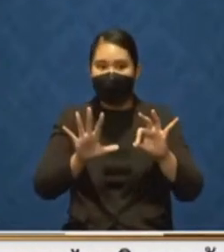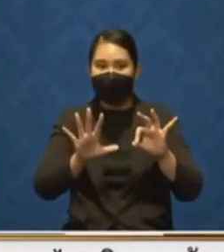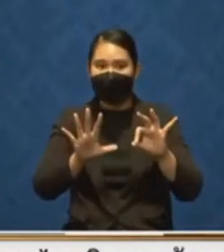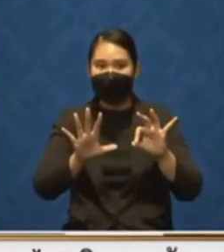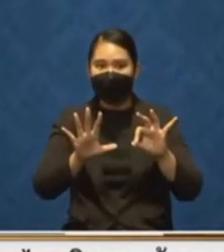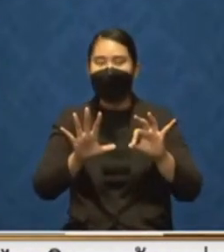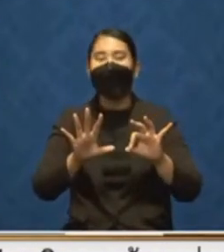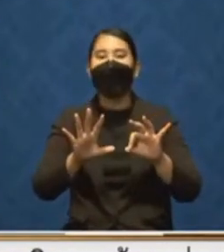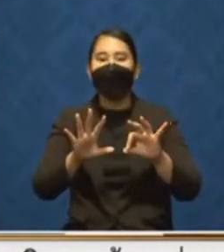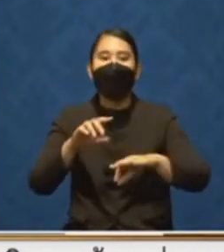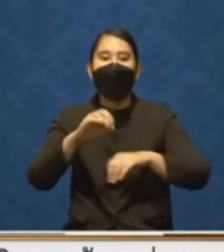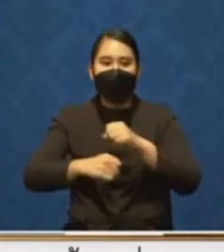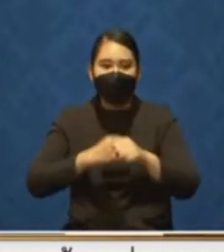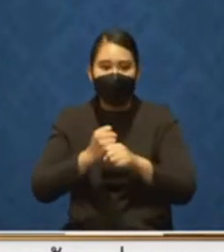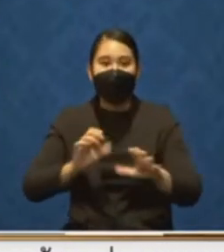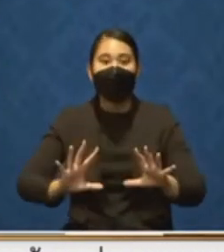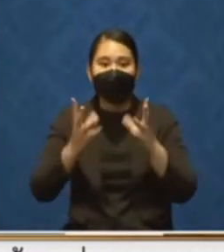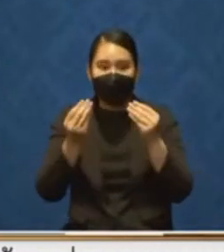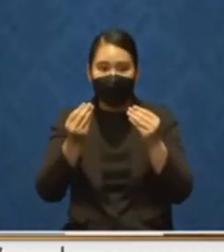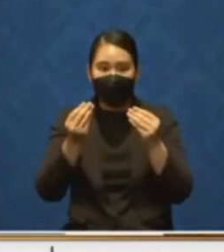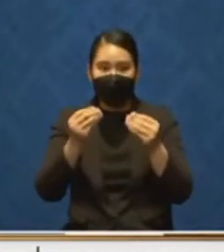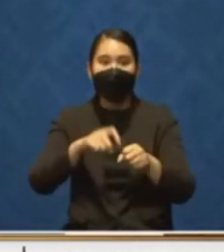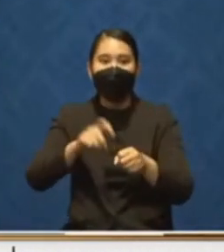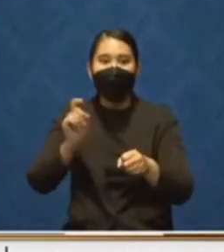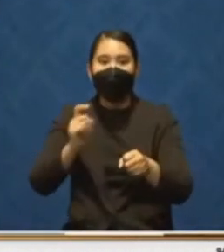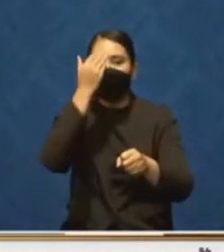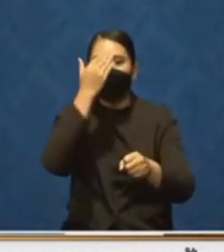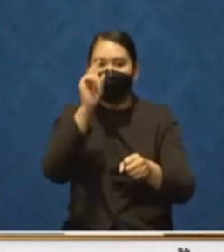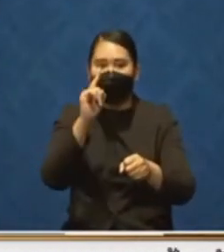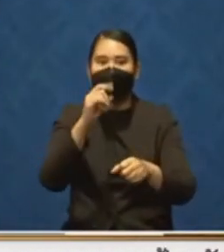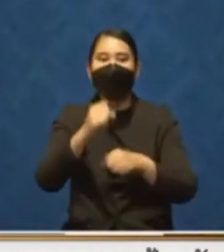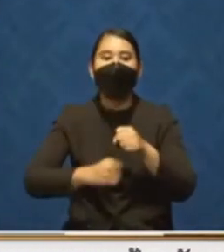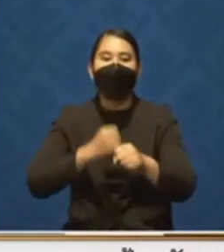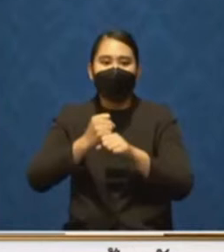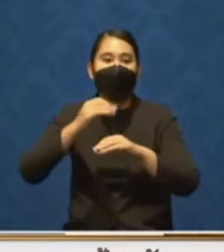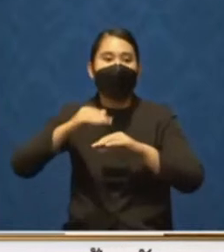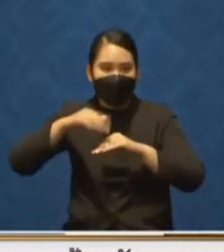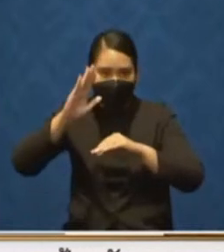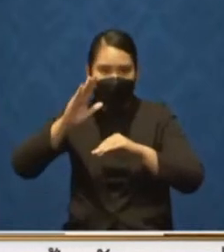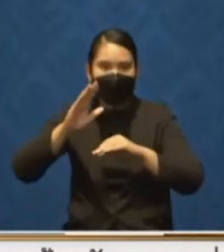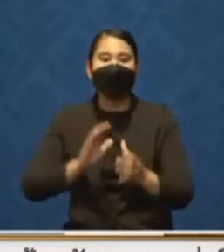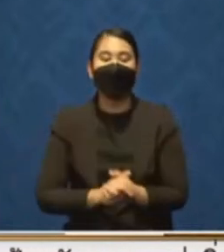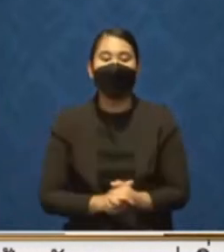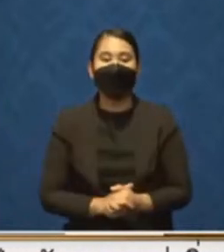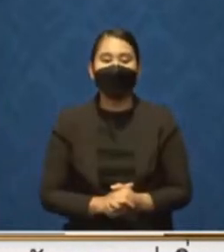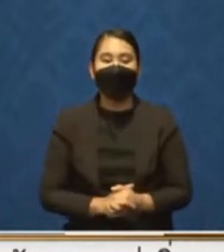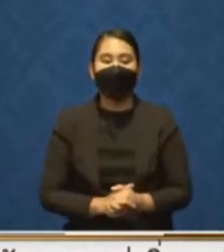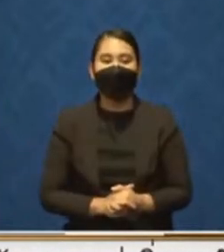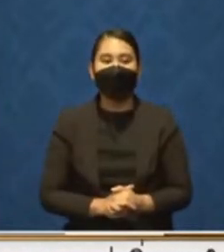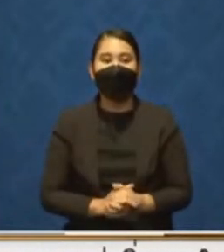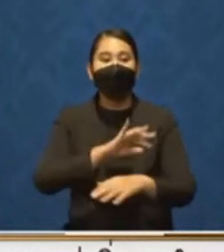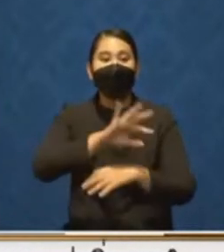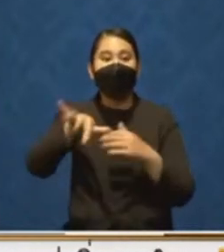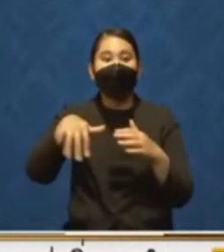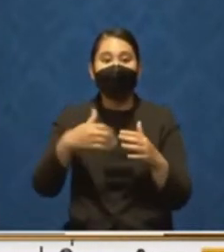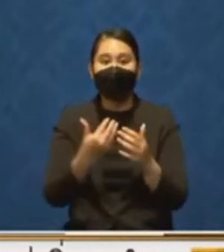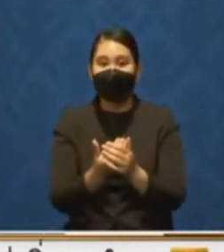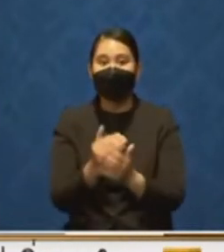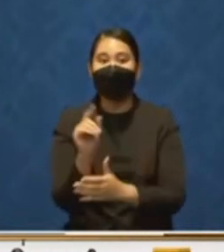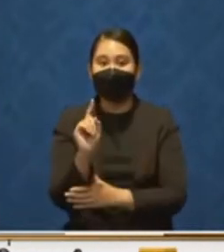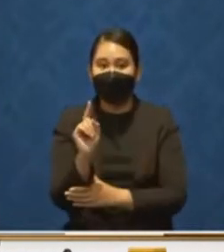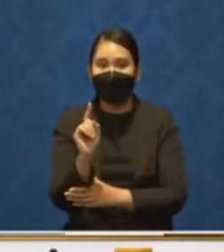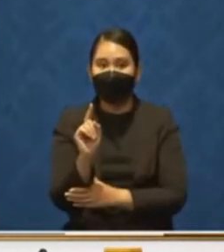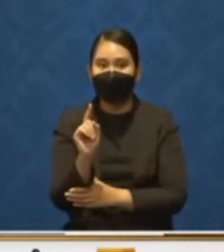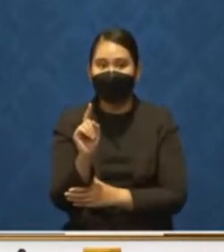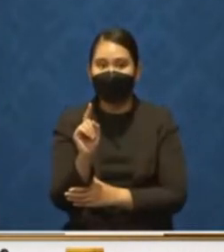ประจำการนะครับทั้งหมดผิวหนังเนื่องจากมันเกินอายุการใช้งานแล้วนะครับทั้งหมดก็จะใช้ได้